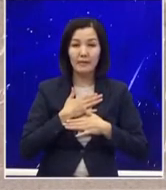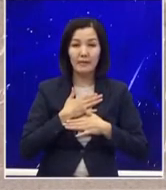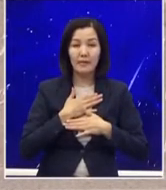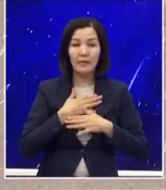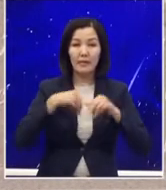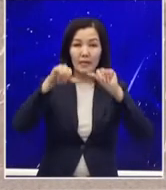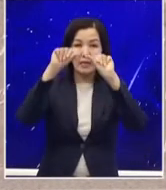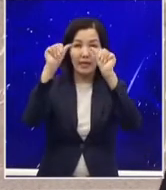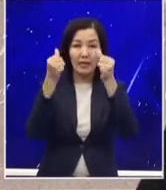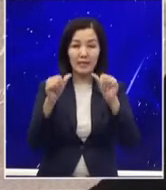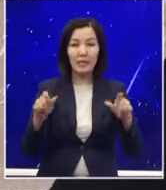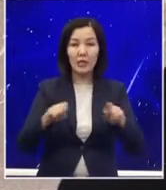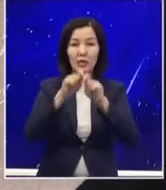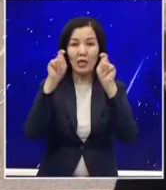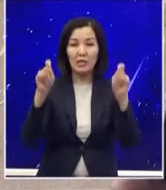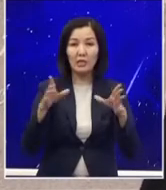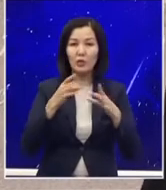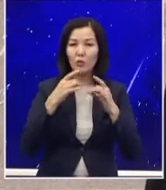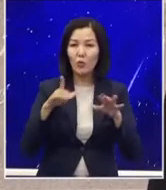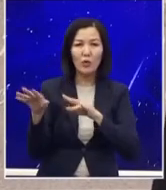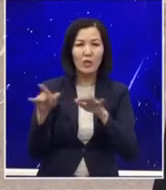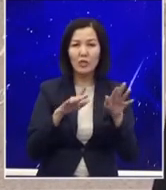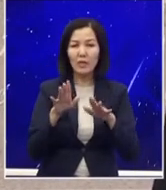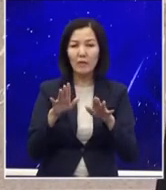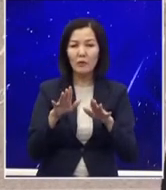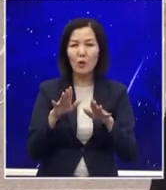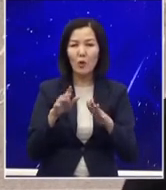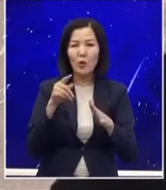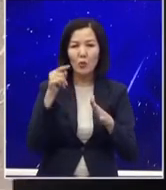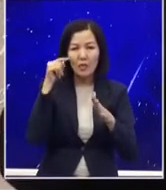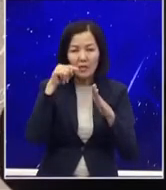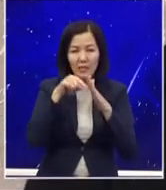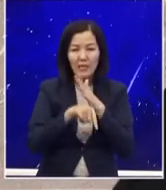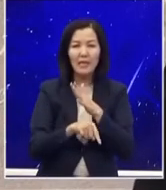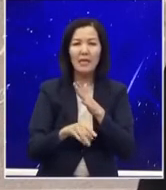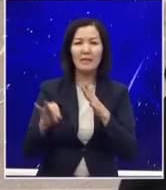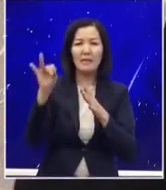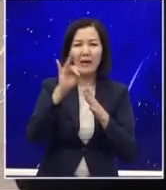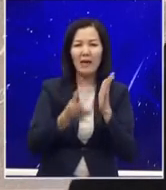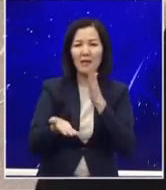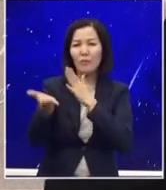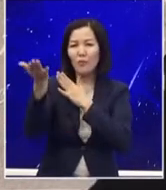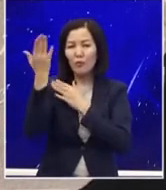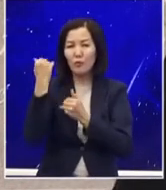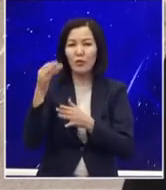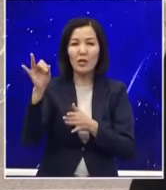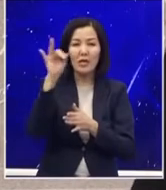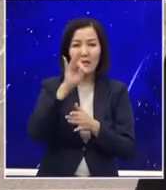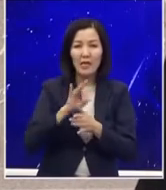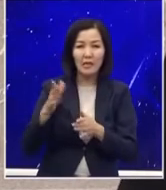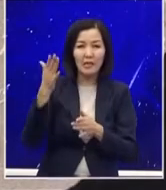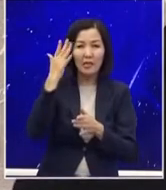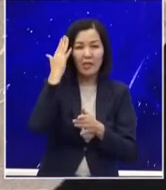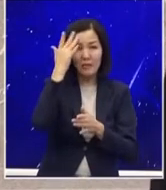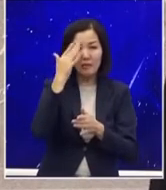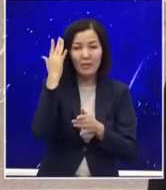ескерткіш ашылды деп оны той төңірегінде ғана қарамай, оның қазақ халқының тарихында әлі зерттелмеген шаруалардың